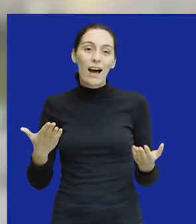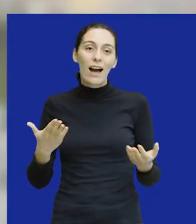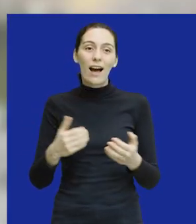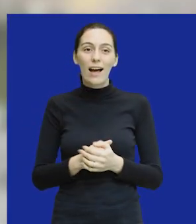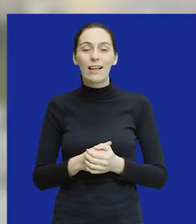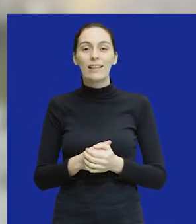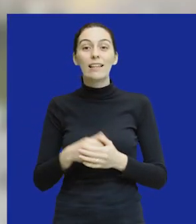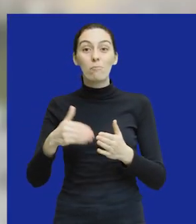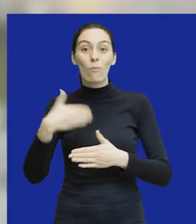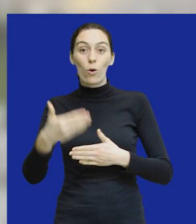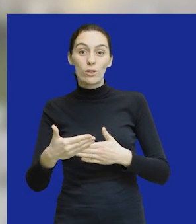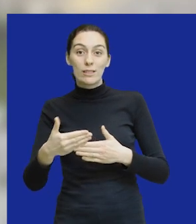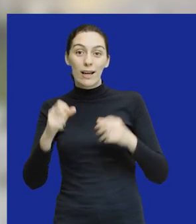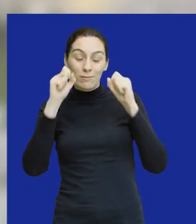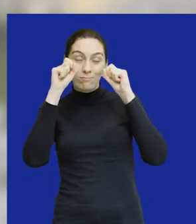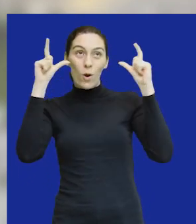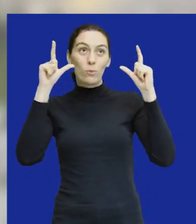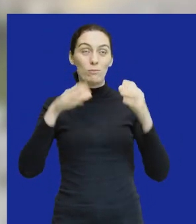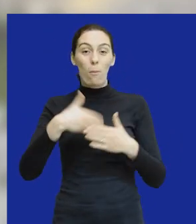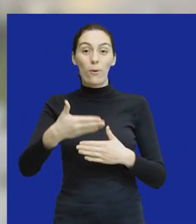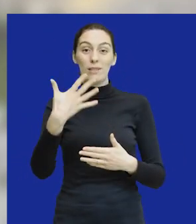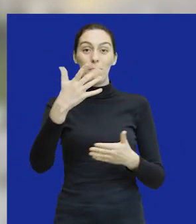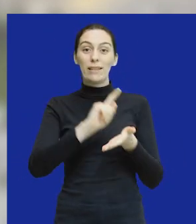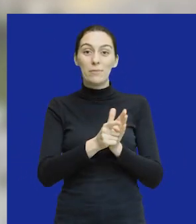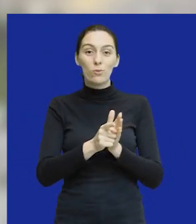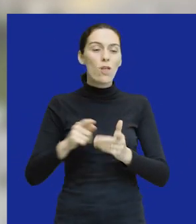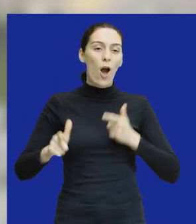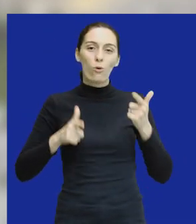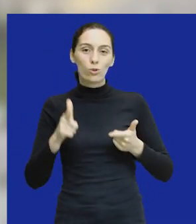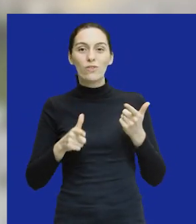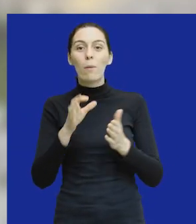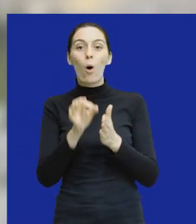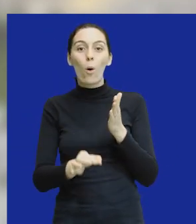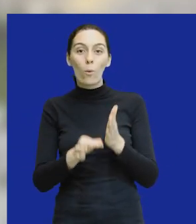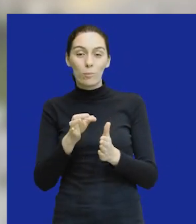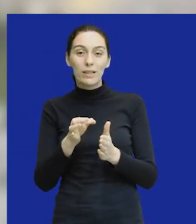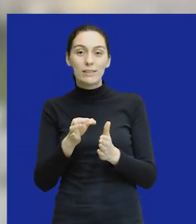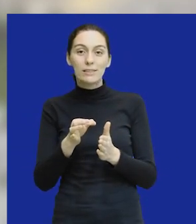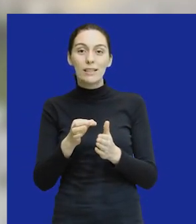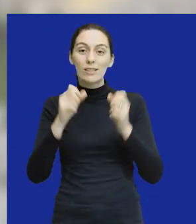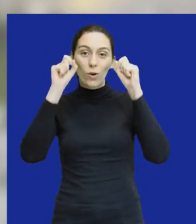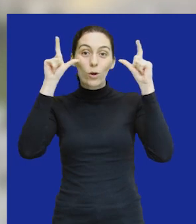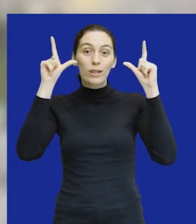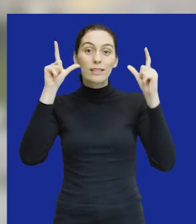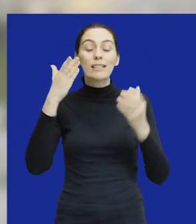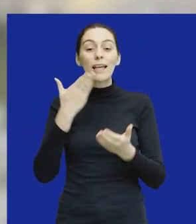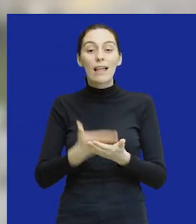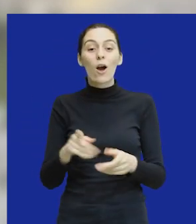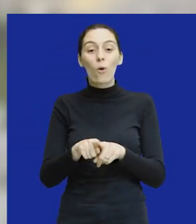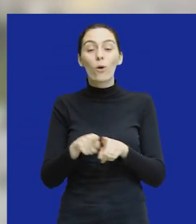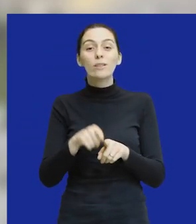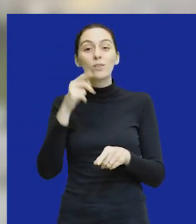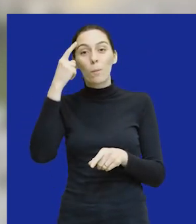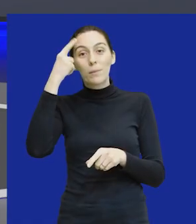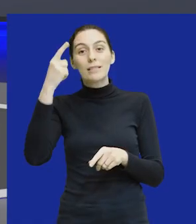starih, ali nakon što se razbudimo onih 5 minuta, uživamo u toj svetoj misi zornici, tako mislim da